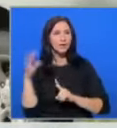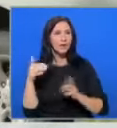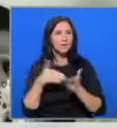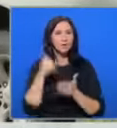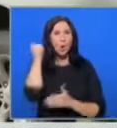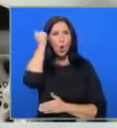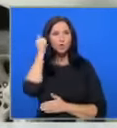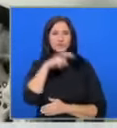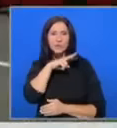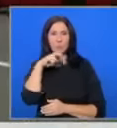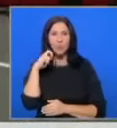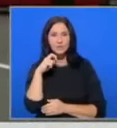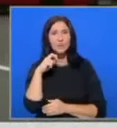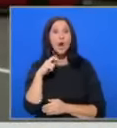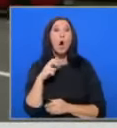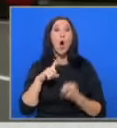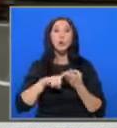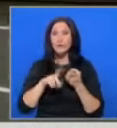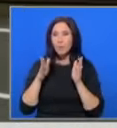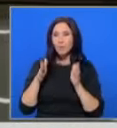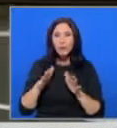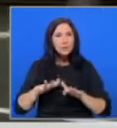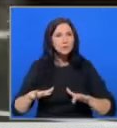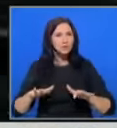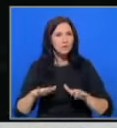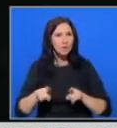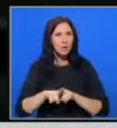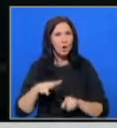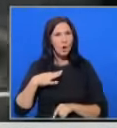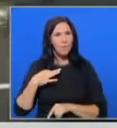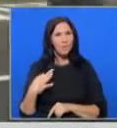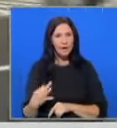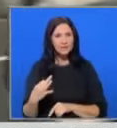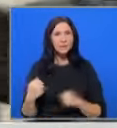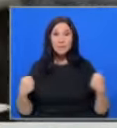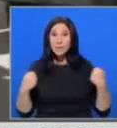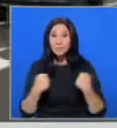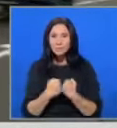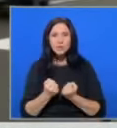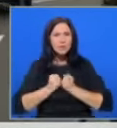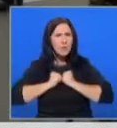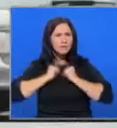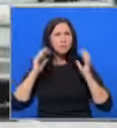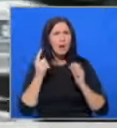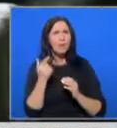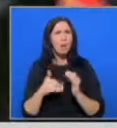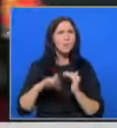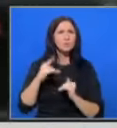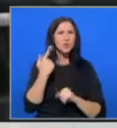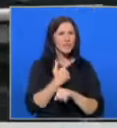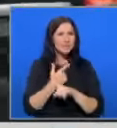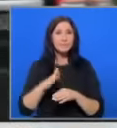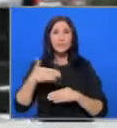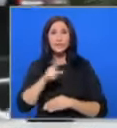срещу косовската полиция, а от Кремъл определиха ситуацията като опасна. Сблъсъците избухнаха малко повече от седмица